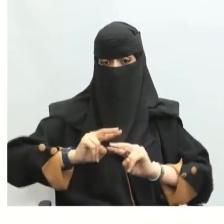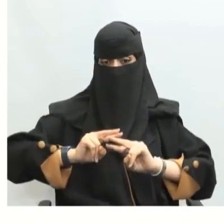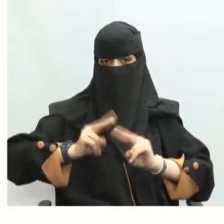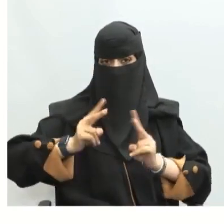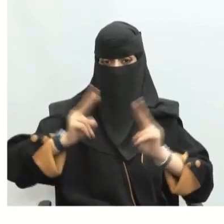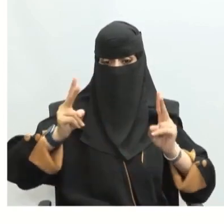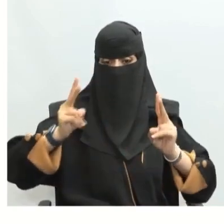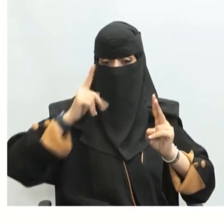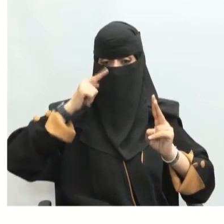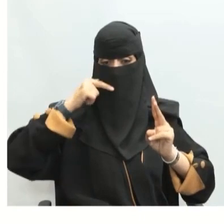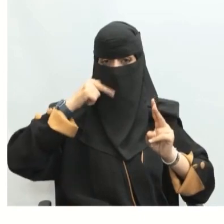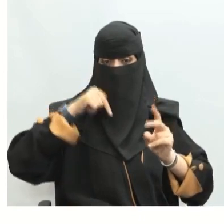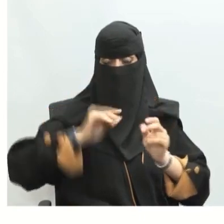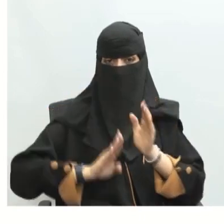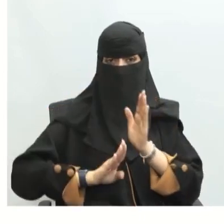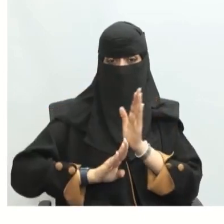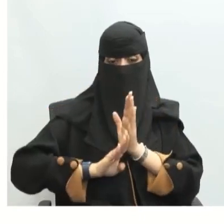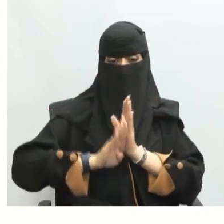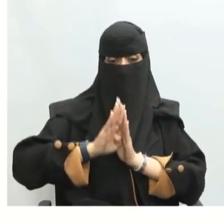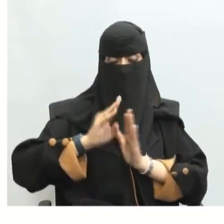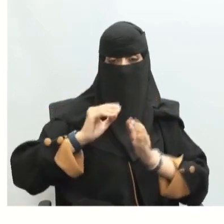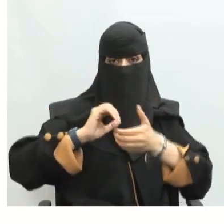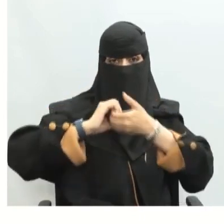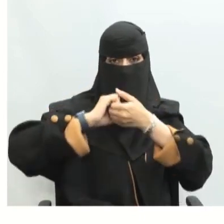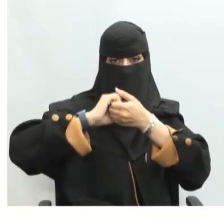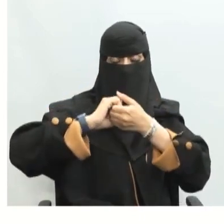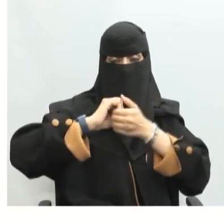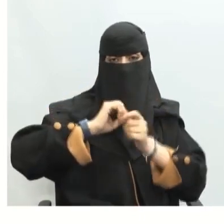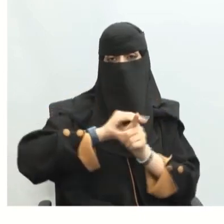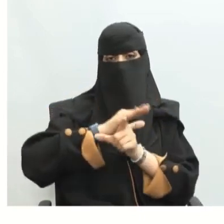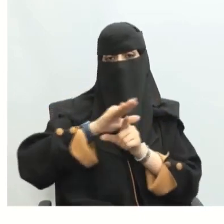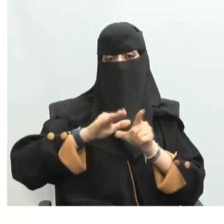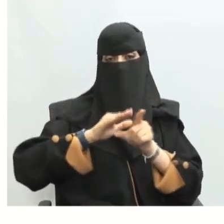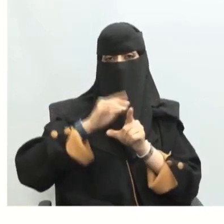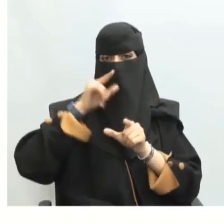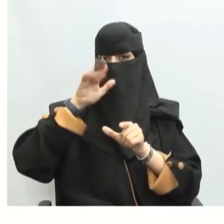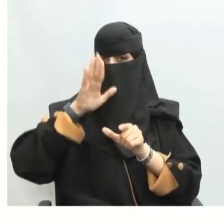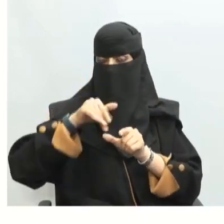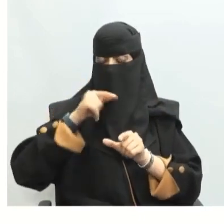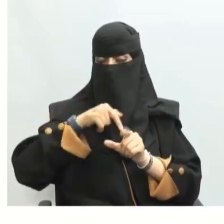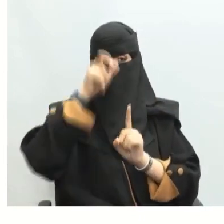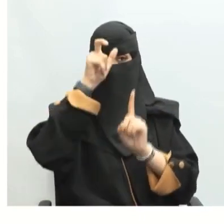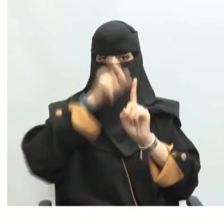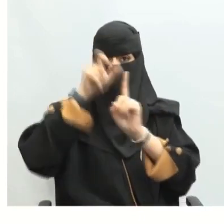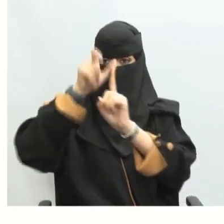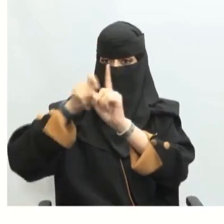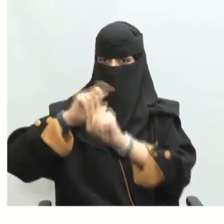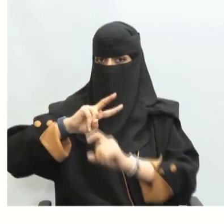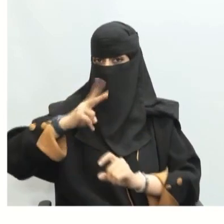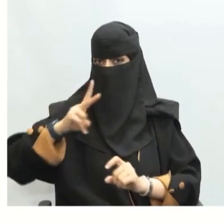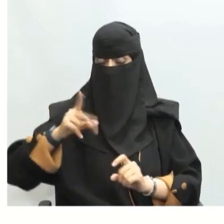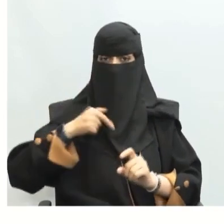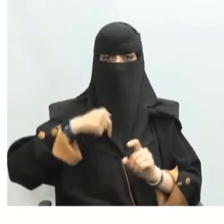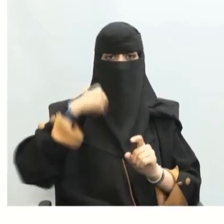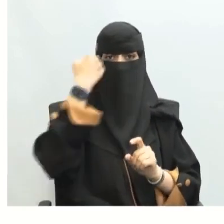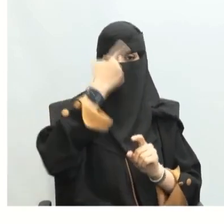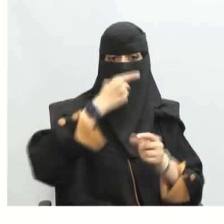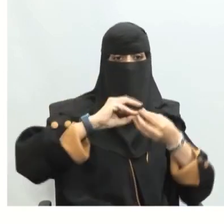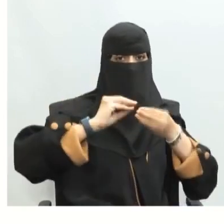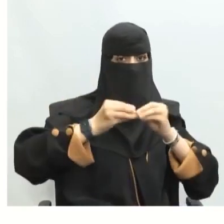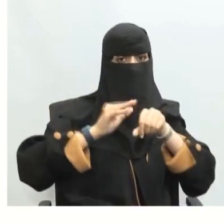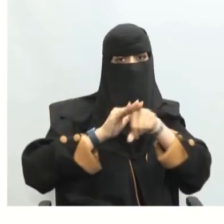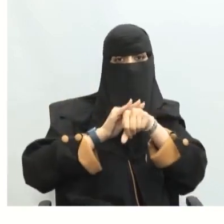وتعزيز التلاحم الوطني نعلم ان اختلاف الشخصيات واختلاف الاشكال والالوان